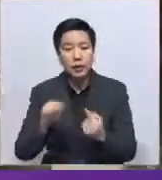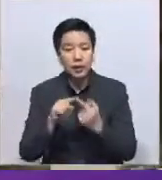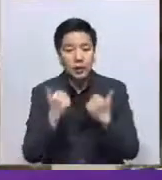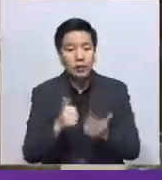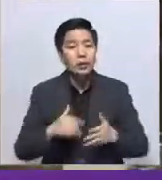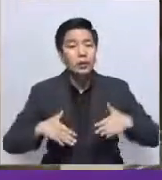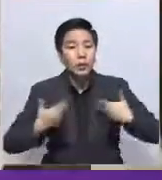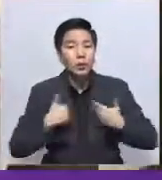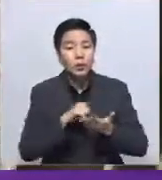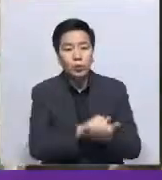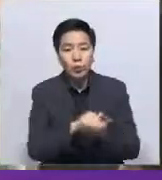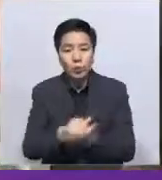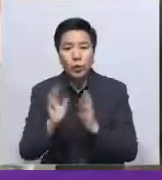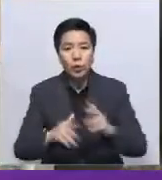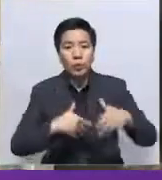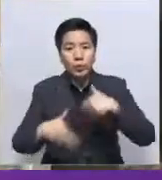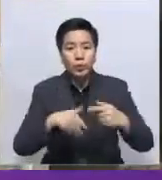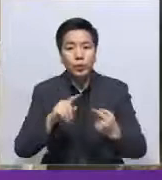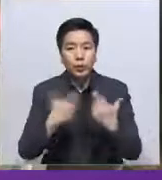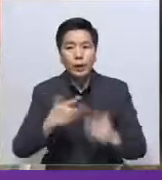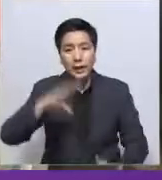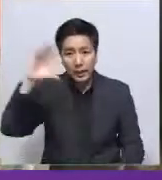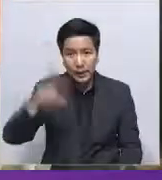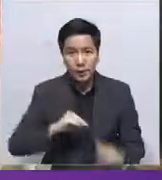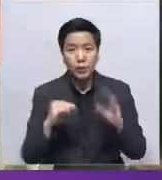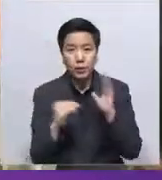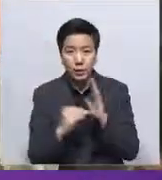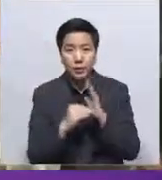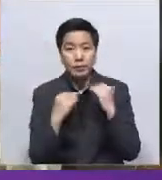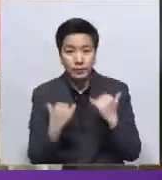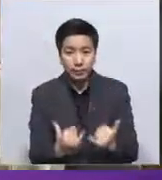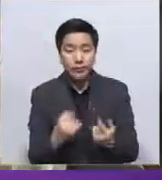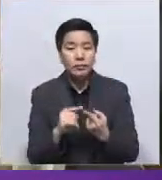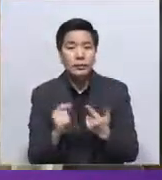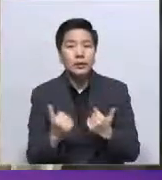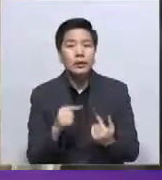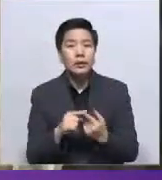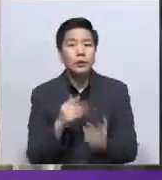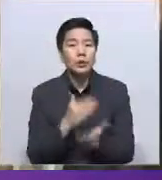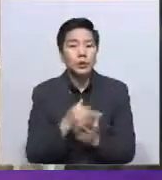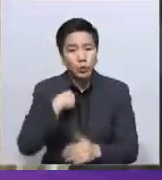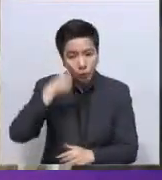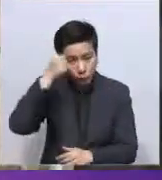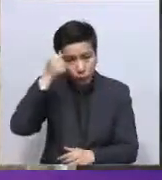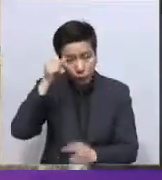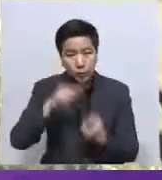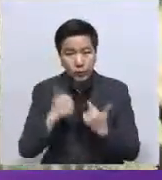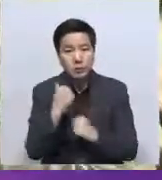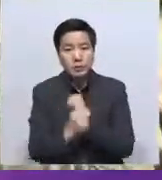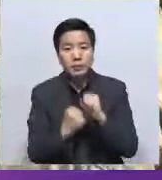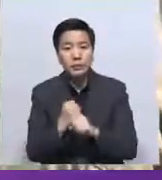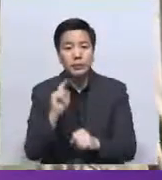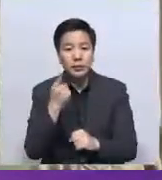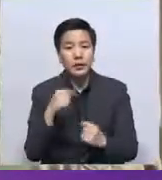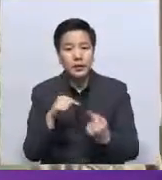ในการอำนวยความสะดวกและดูแลประชาชนที่เดินทางกลับเข้ามาสู่กรุงเทพมหานครหลังวันหยุดยาวในช่วงเทศกาลปี